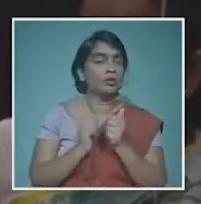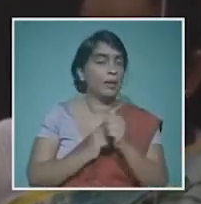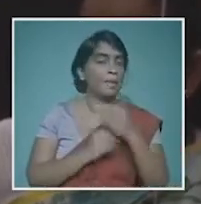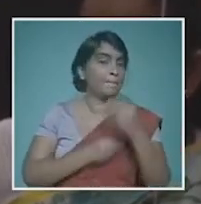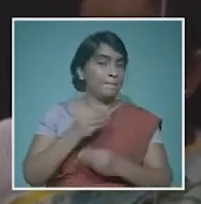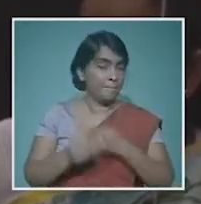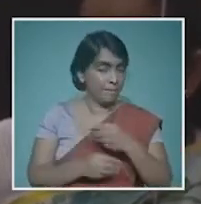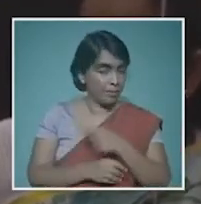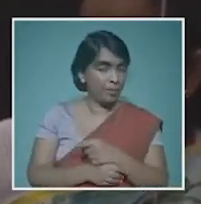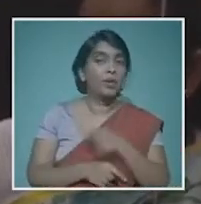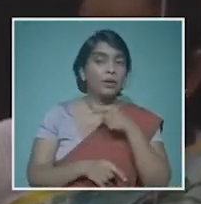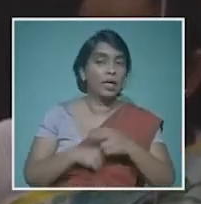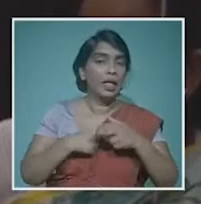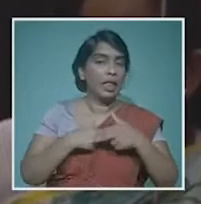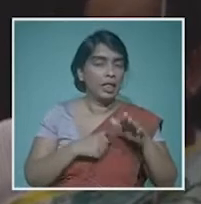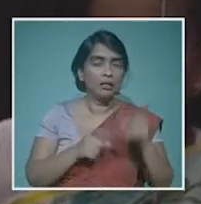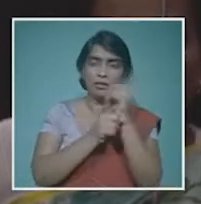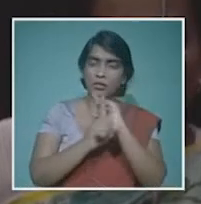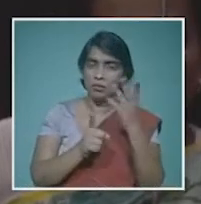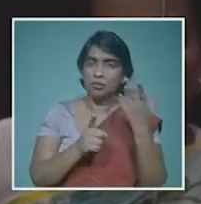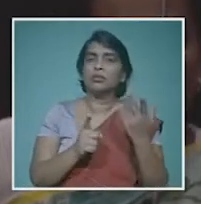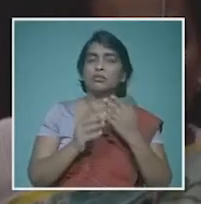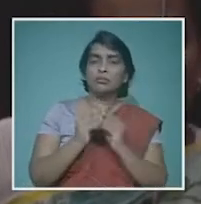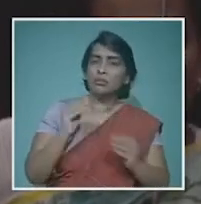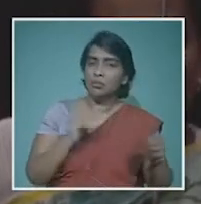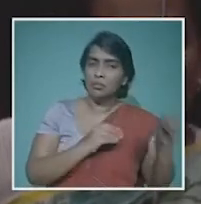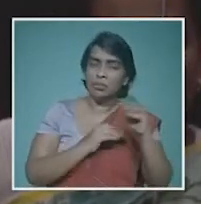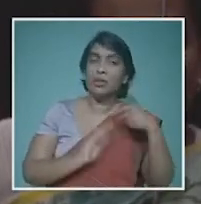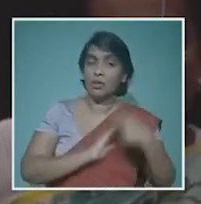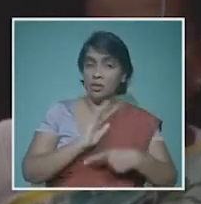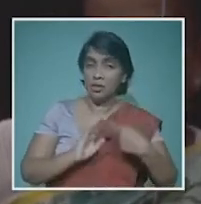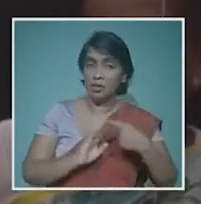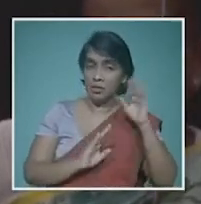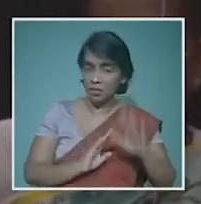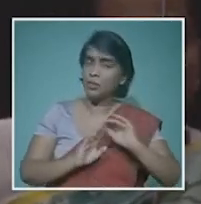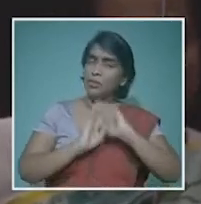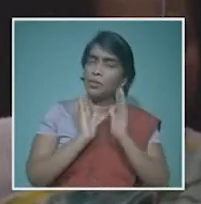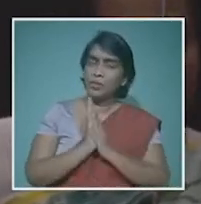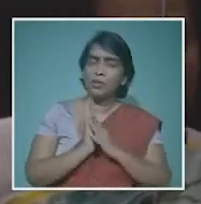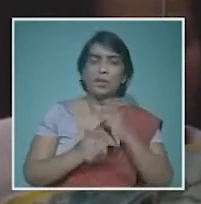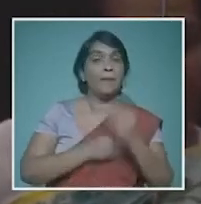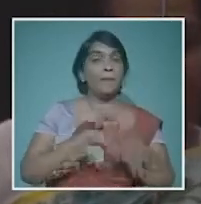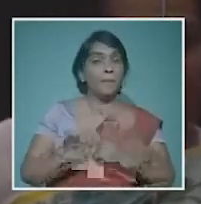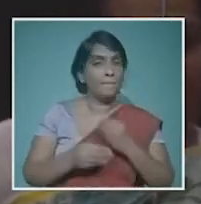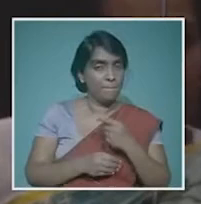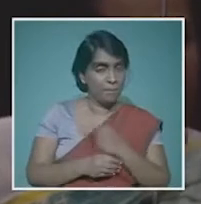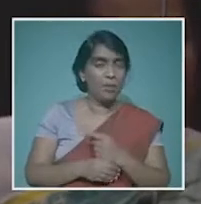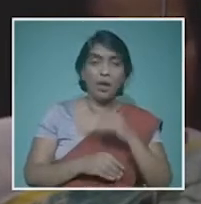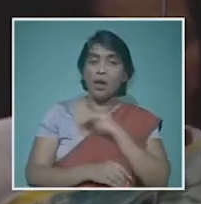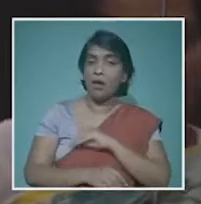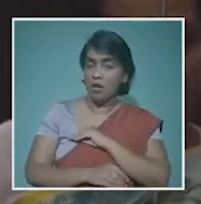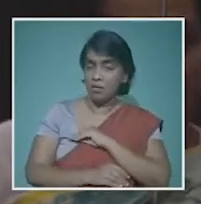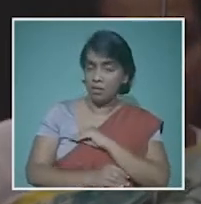ව්‍යාපාර, මෙම හේතුව මත ඍජු හා වක්‍රාකාරව මෙරට තිබෙන සෑම ව්‍යාපාරයකම ආදායම්